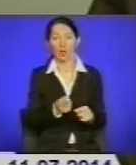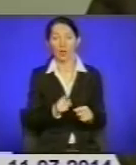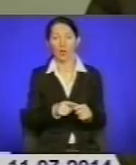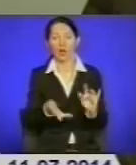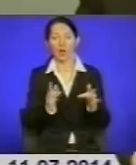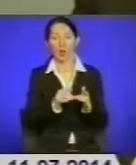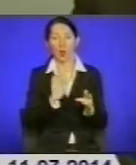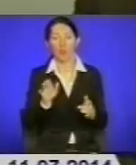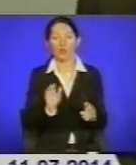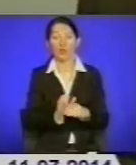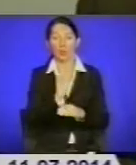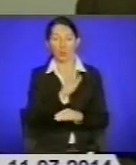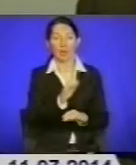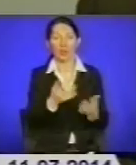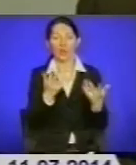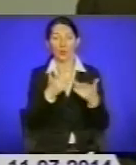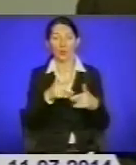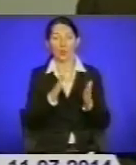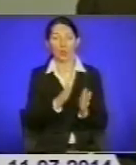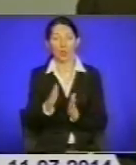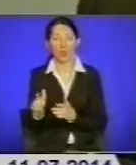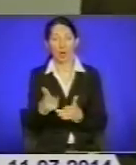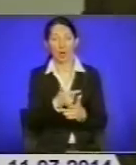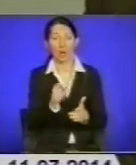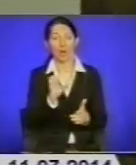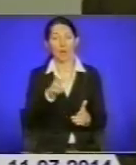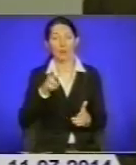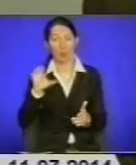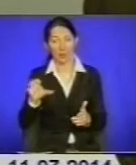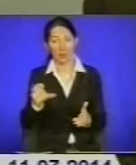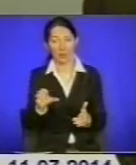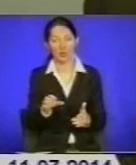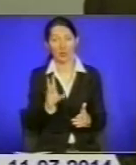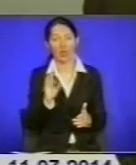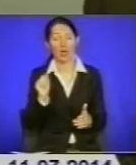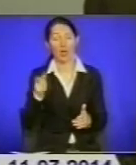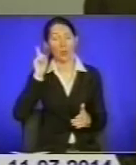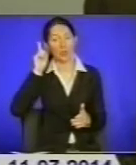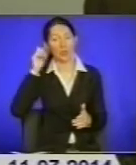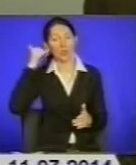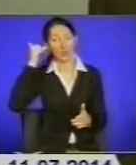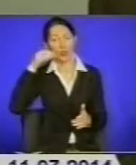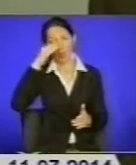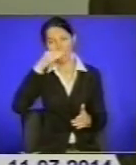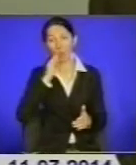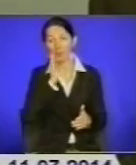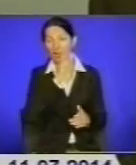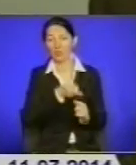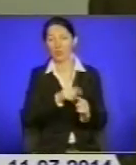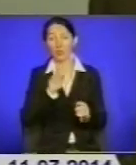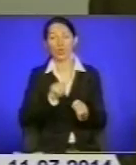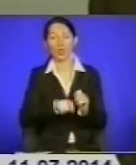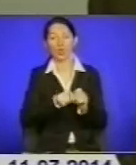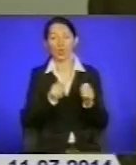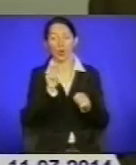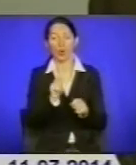в автоматичному режимі або смски на мобільні телефони батьків. Це буде щоденний контроль над